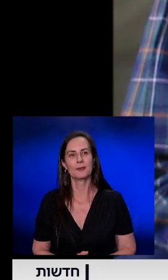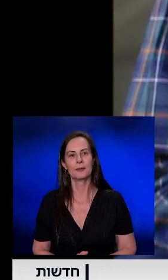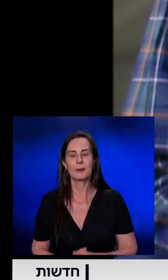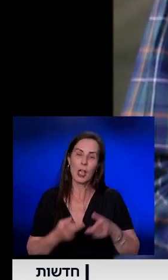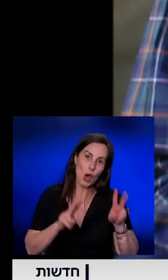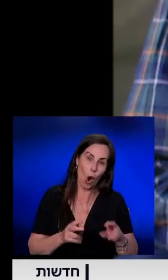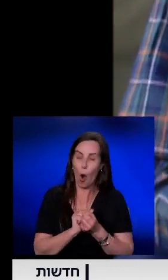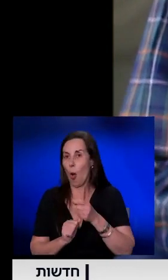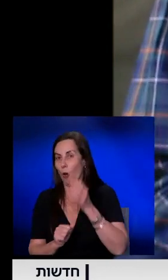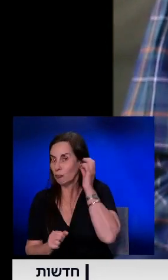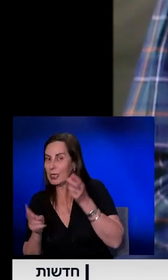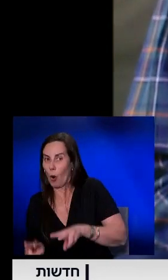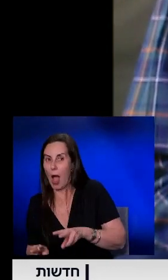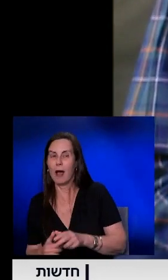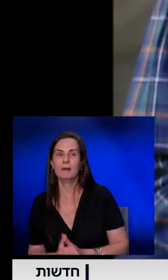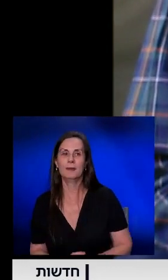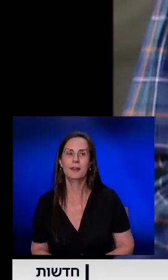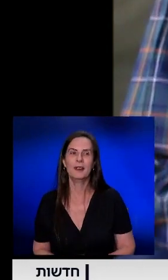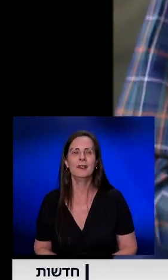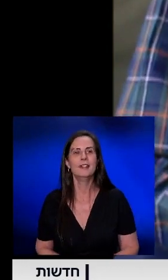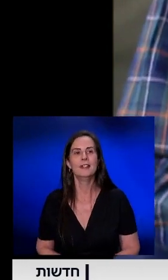יכול... יכולה. או יכולה,